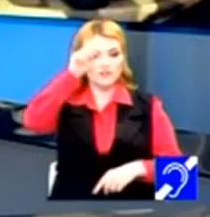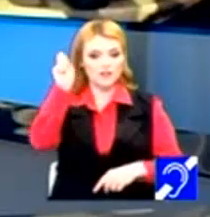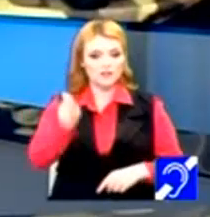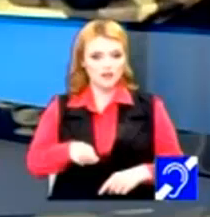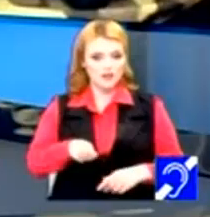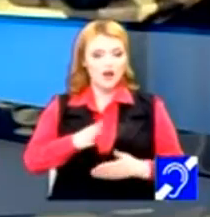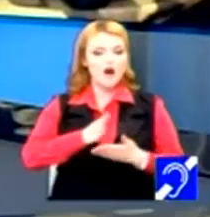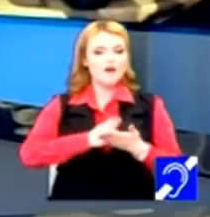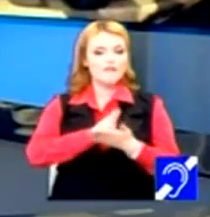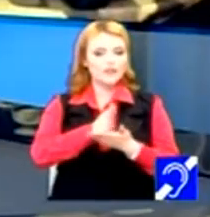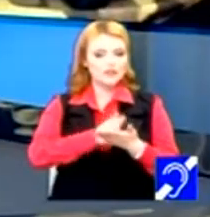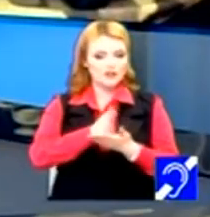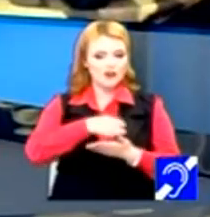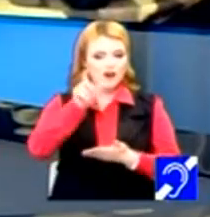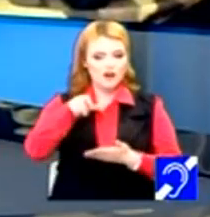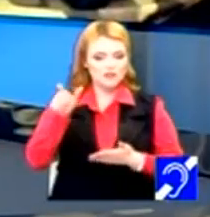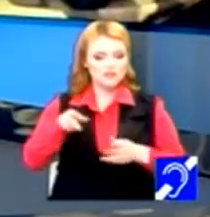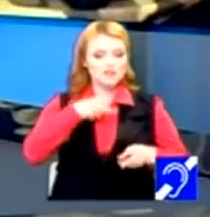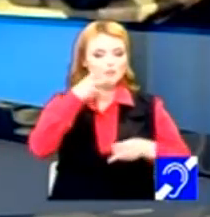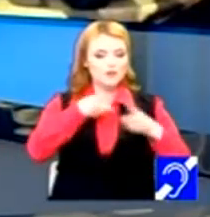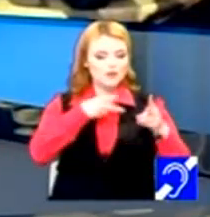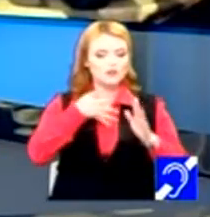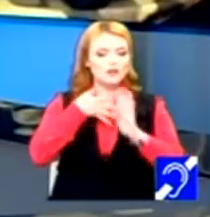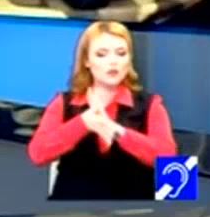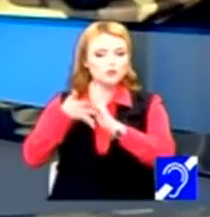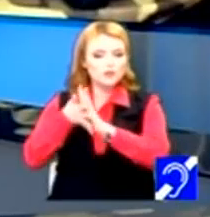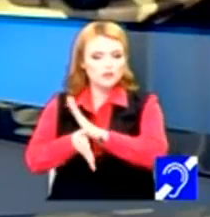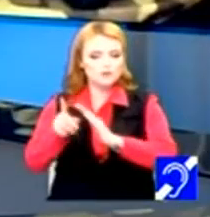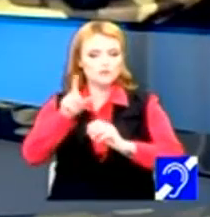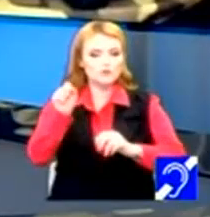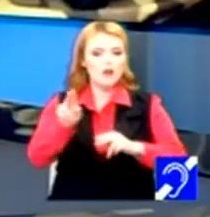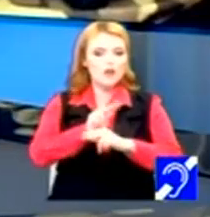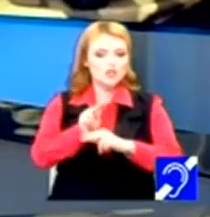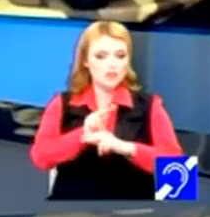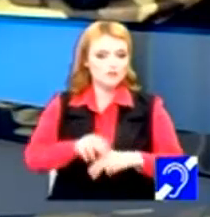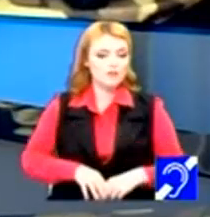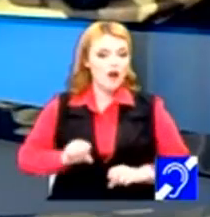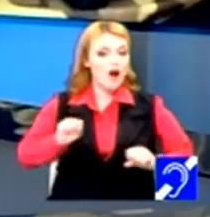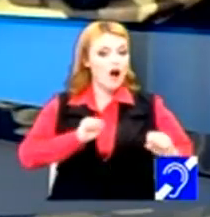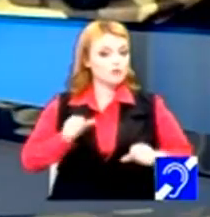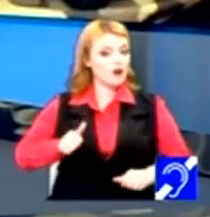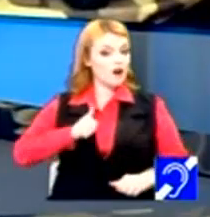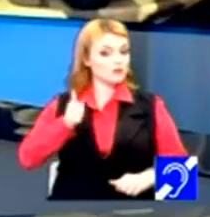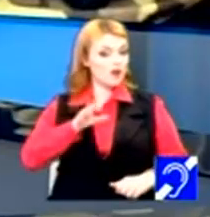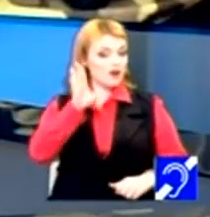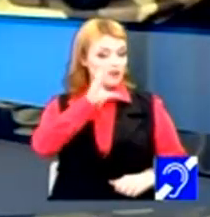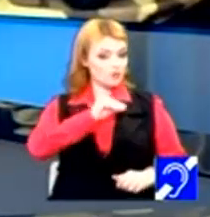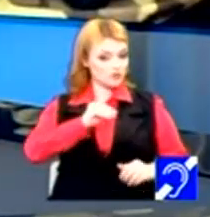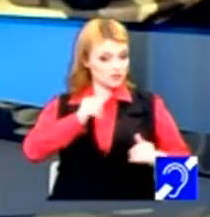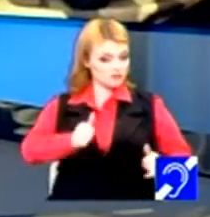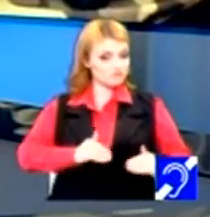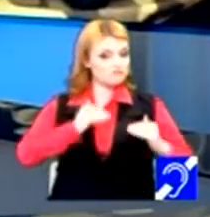ce veteranii sângerosului război se plâng de cheltuielile enorme pentru tratamente, autoritățile se laudă că au reușit